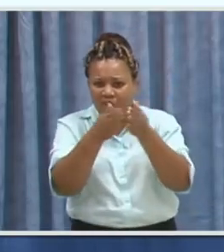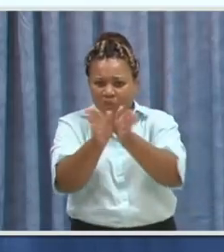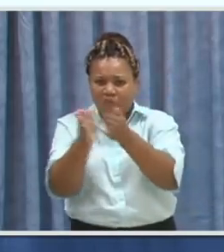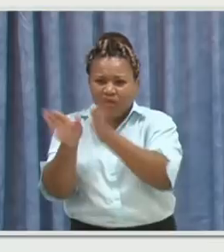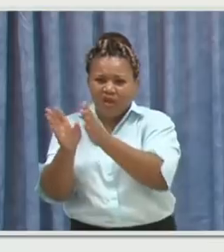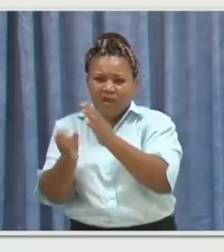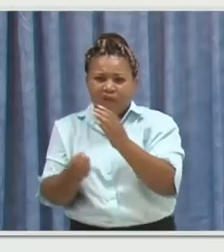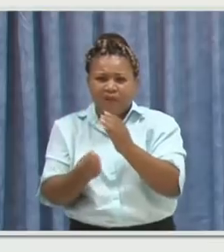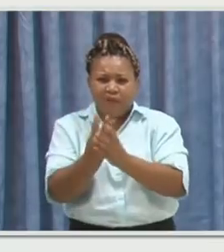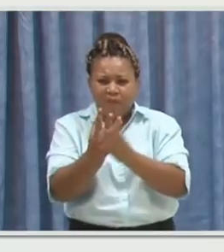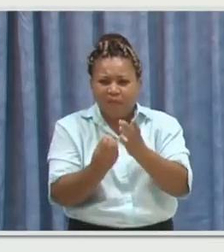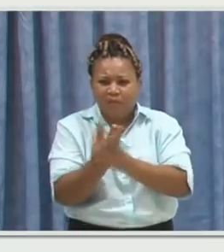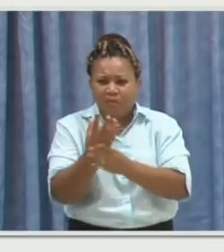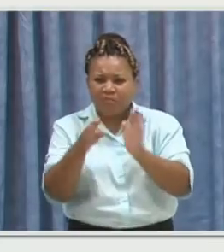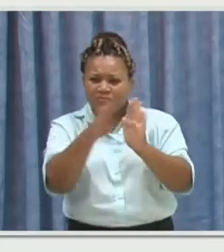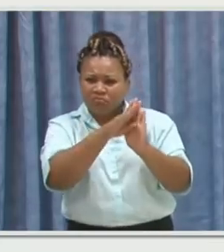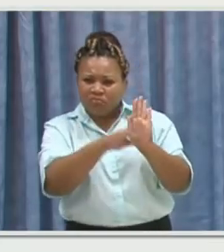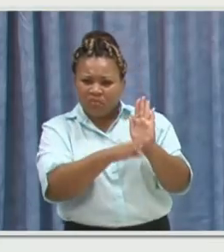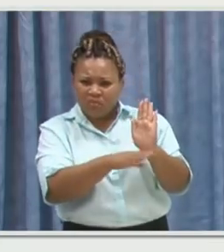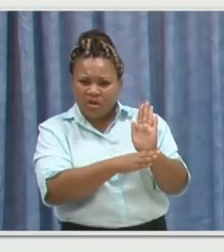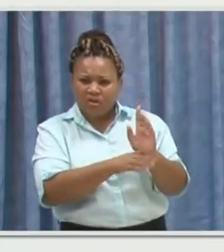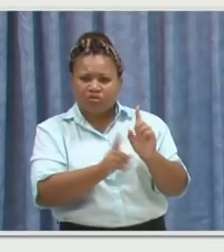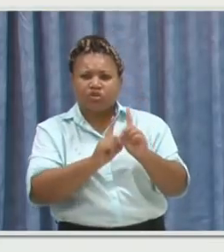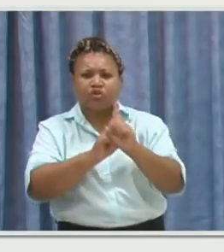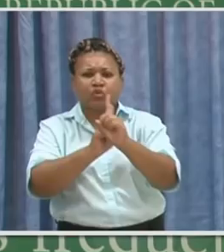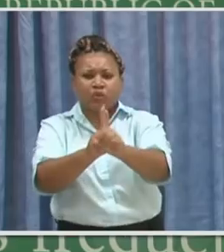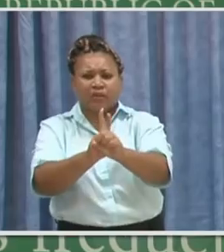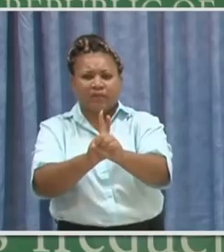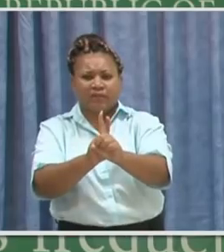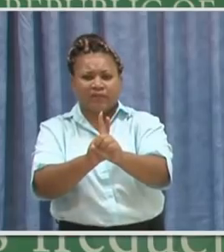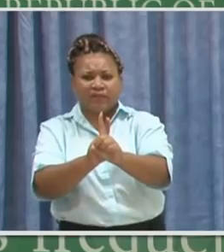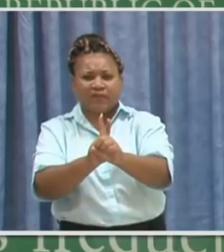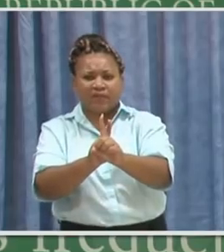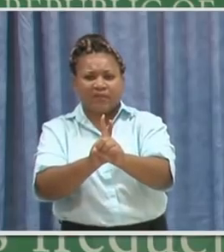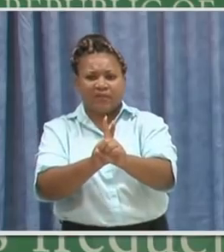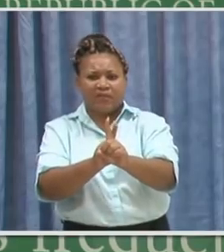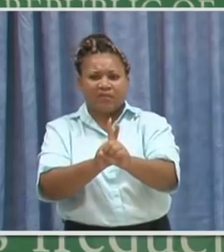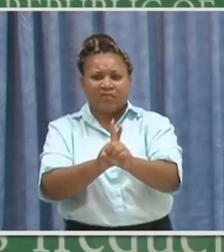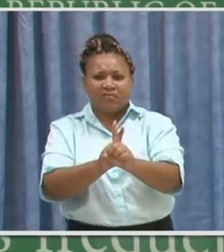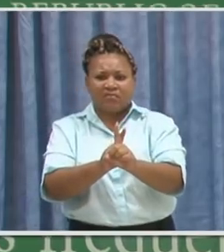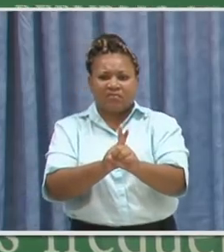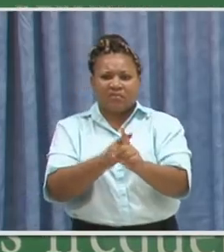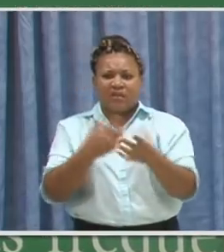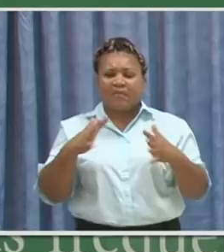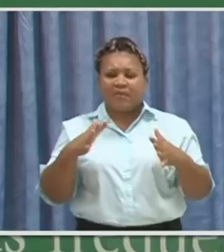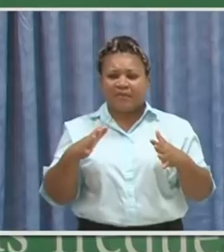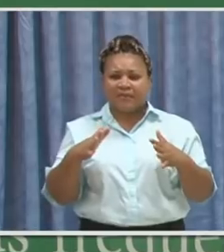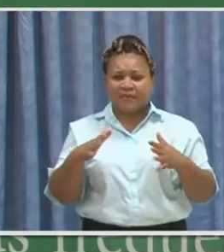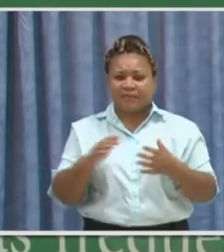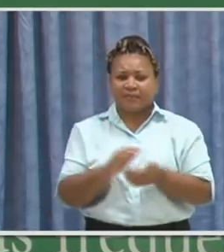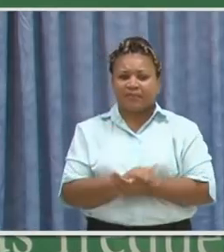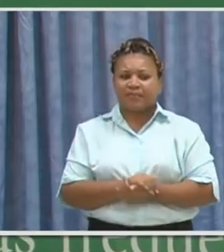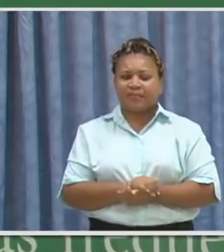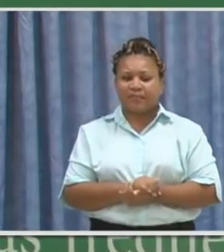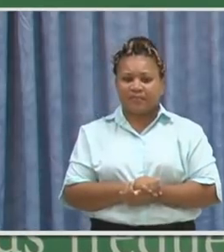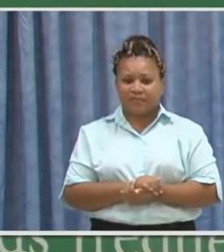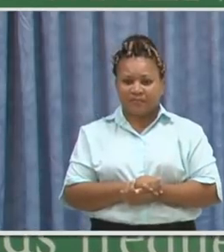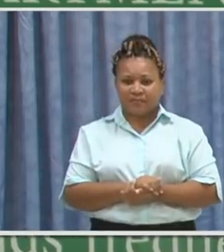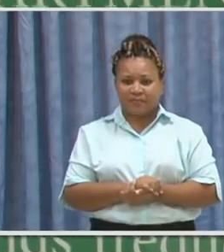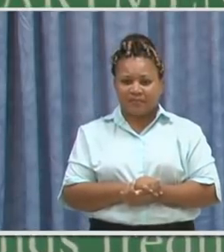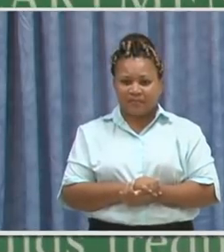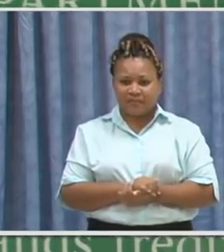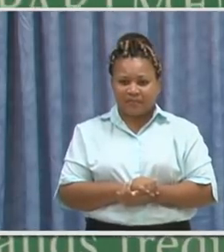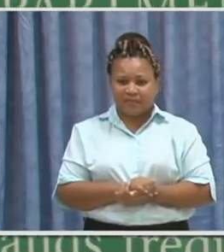OK merci Daniel pour trois questions. L'école premièrement Paris ben des autres doit travailler